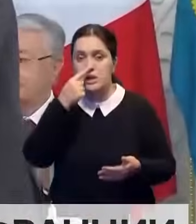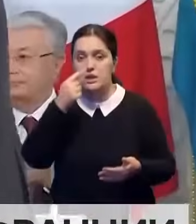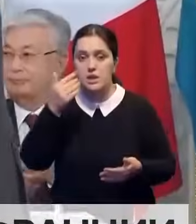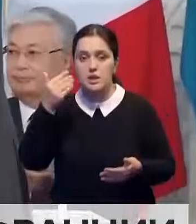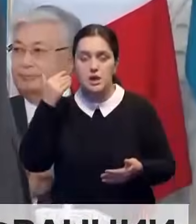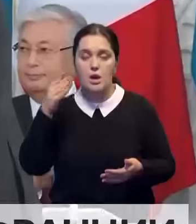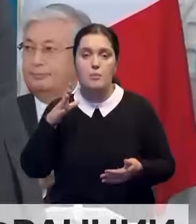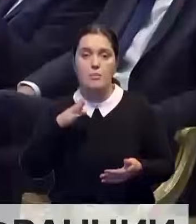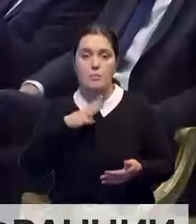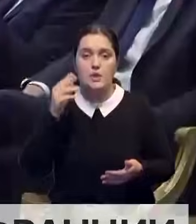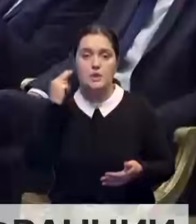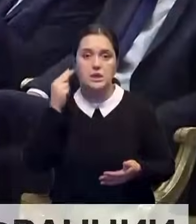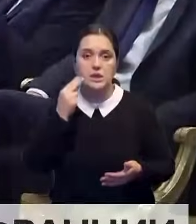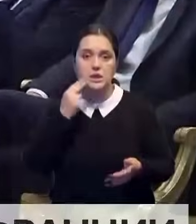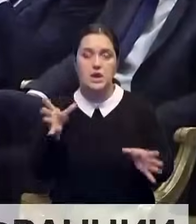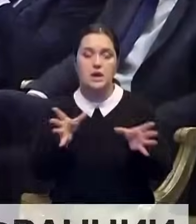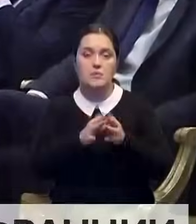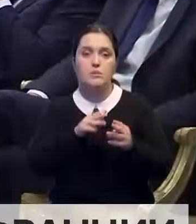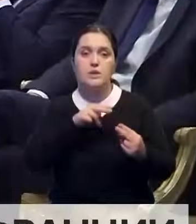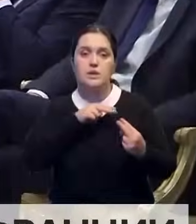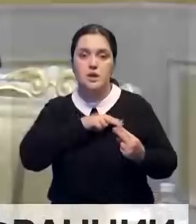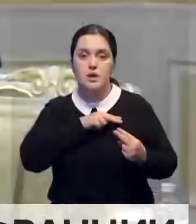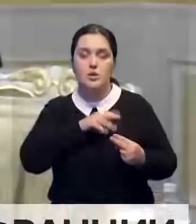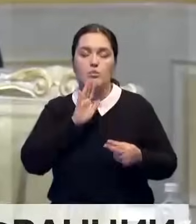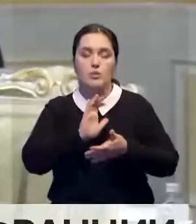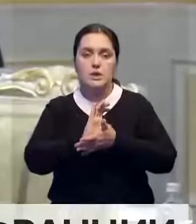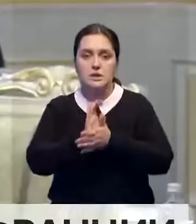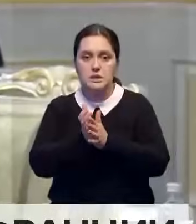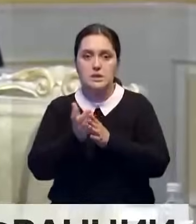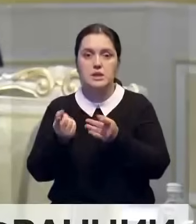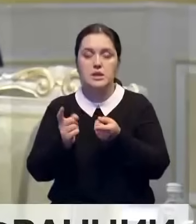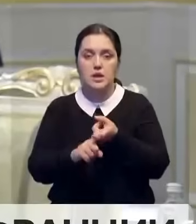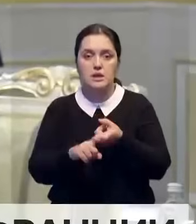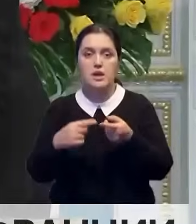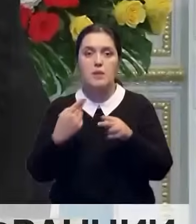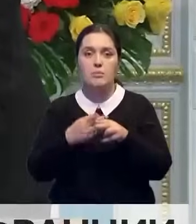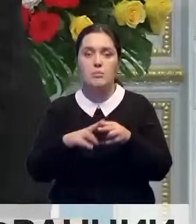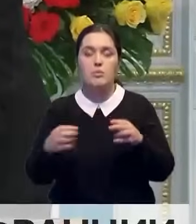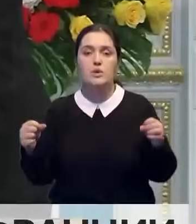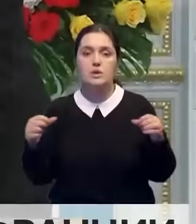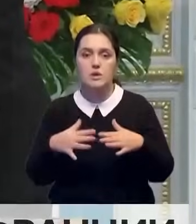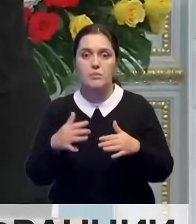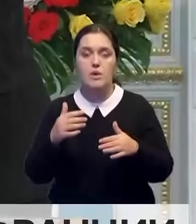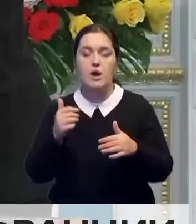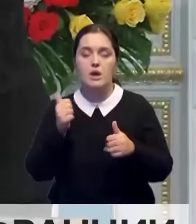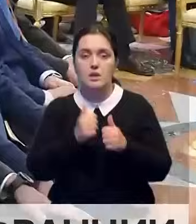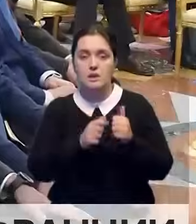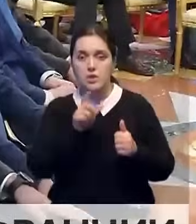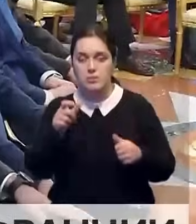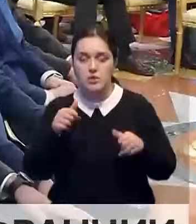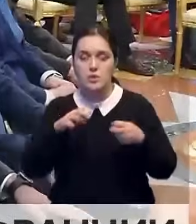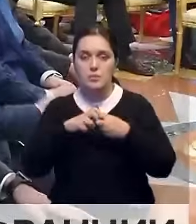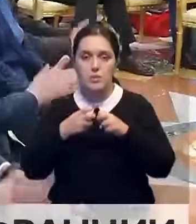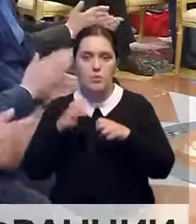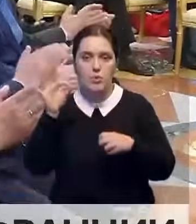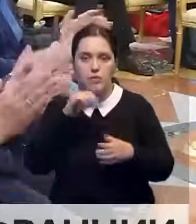была создана с Китаем. Сотрудничество подразумевает более тесный контакт. Стороны будут собираться практически ежеквартально и решать